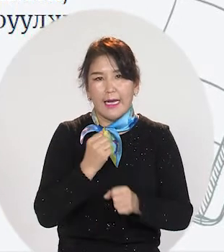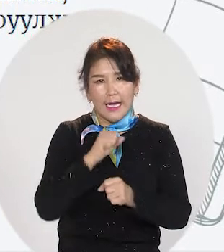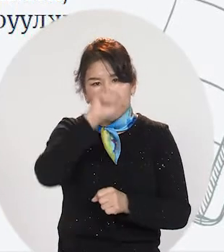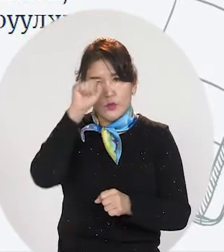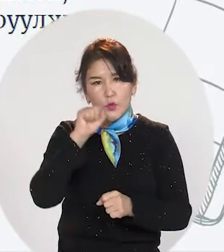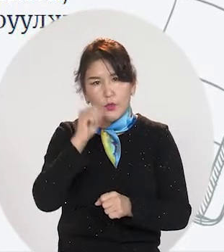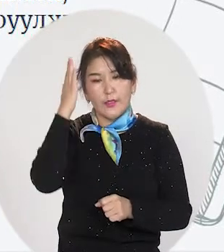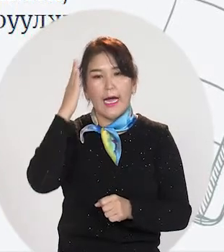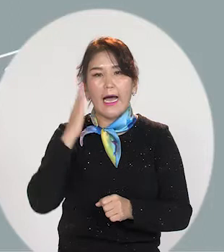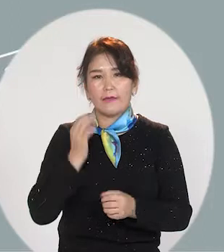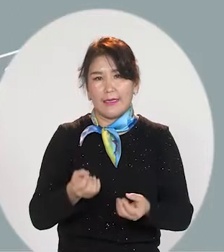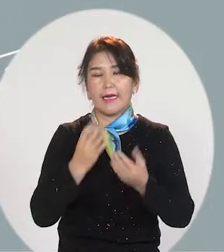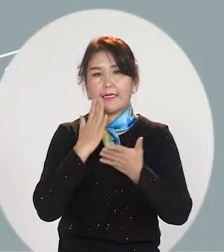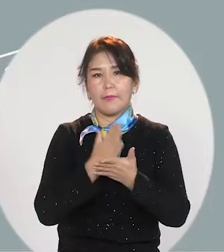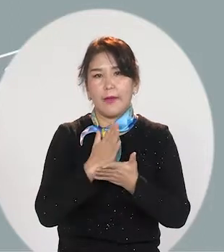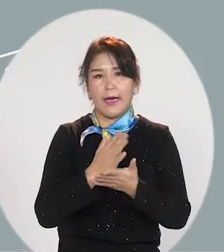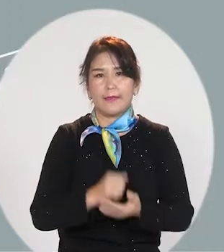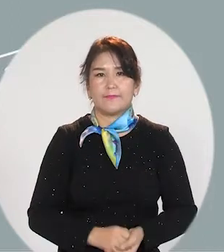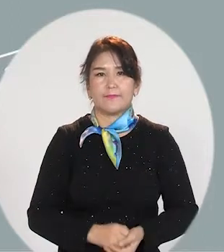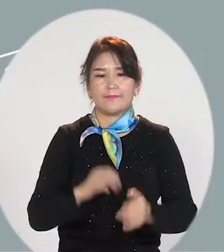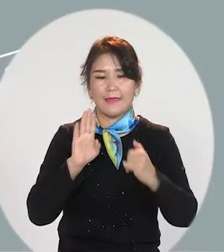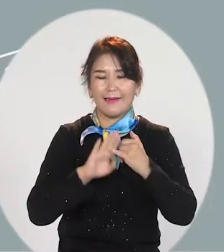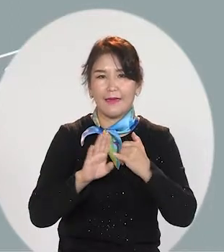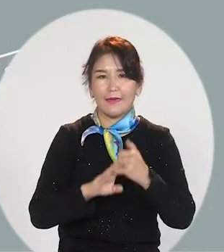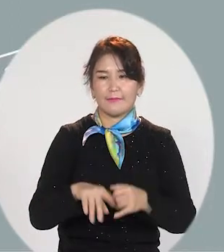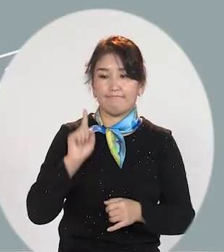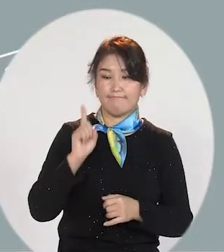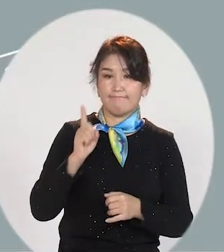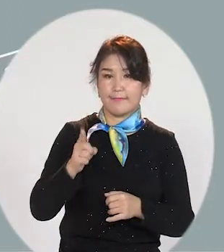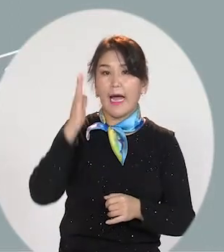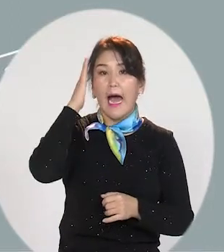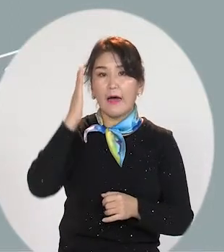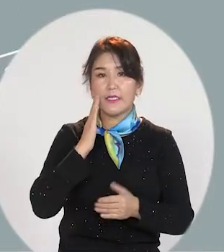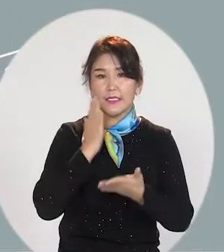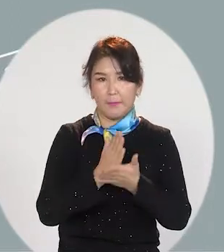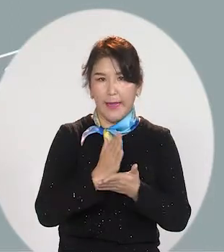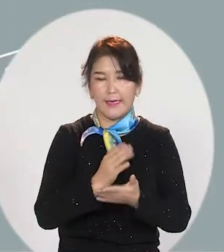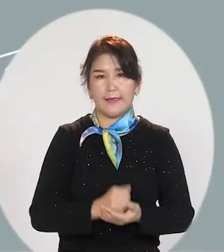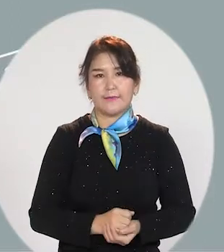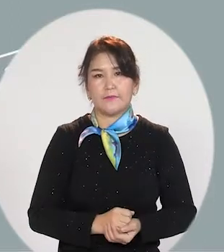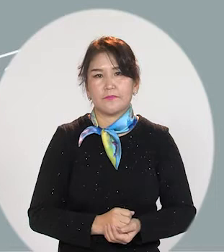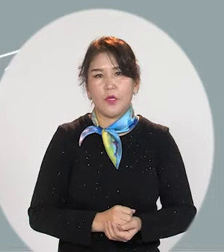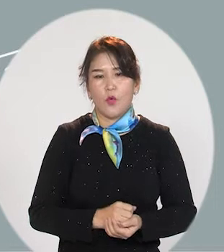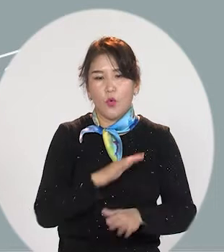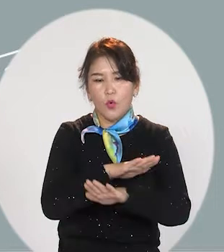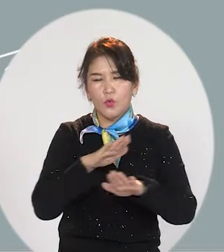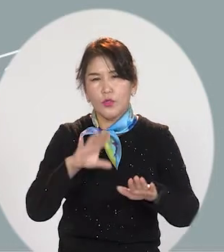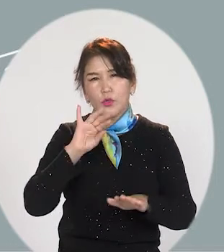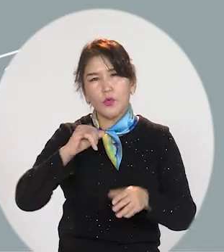бас гаргадаг. За дараагийнх нь захирангуй эцэг эх бас орж ирдэг тийм үү? Ийм эцэг эхчүүд хүүхдээ юу хийх